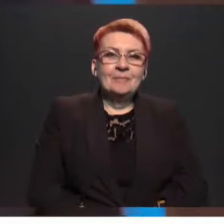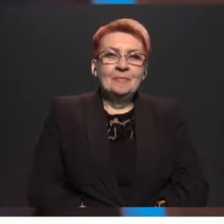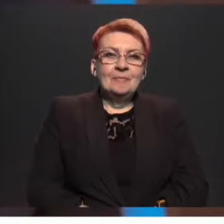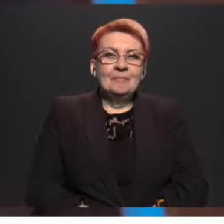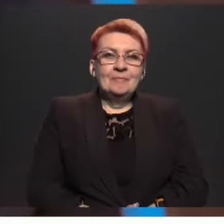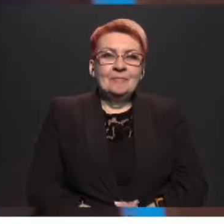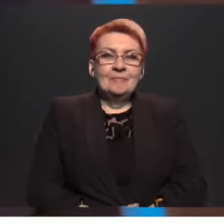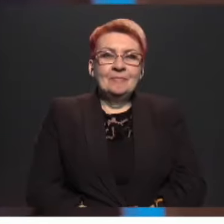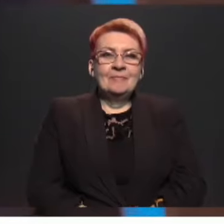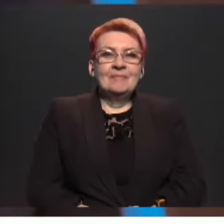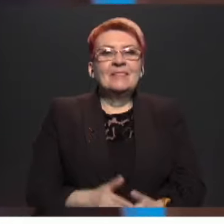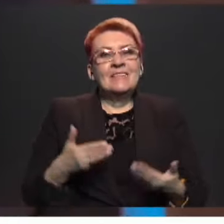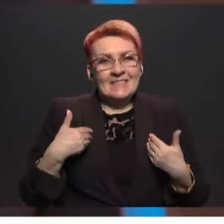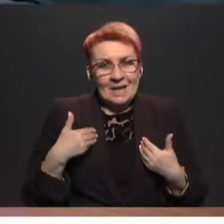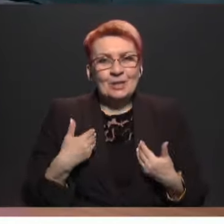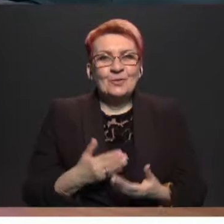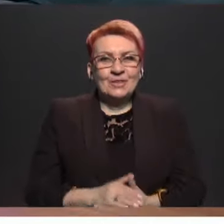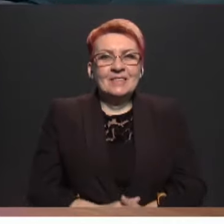Говорите, здравствуйте. Пожалуйста. Здравствуйте.